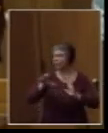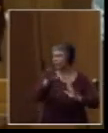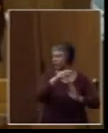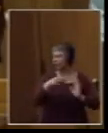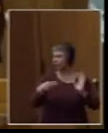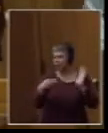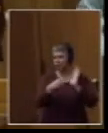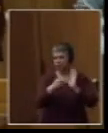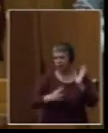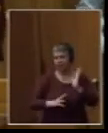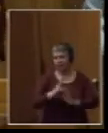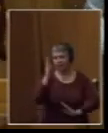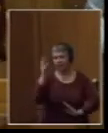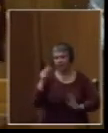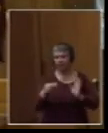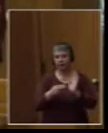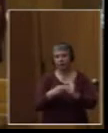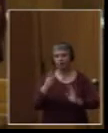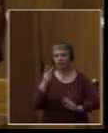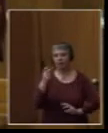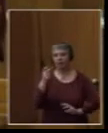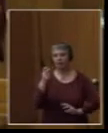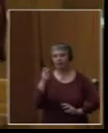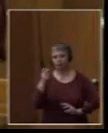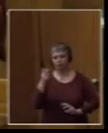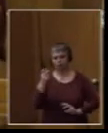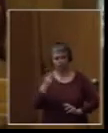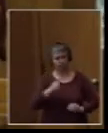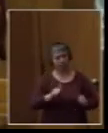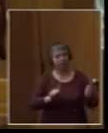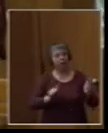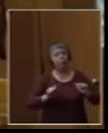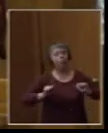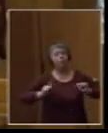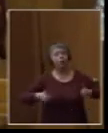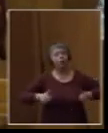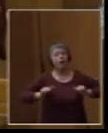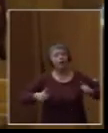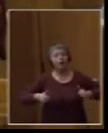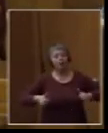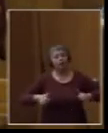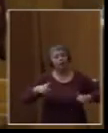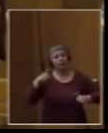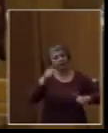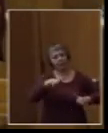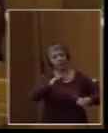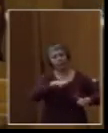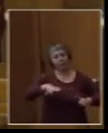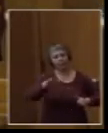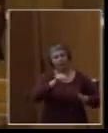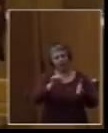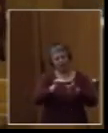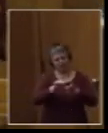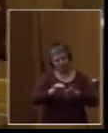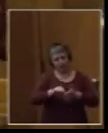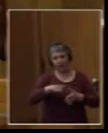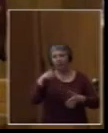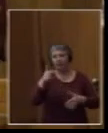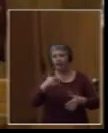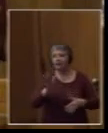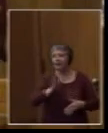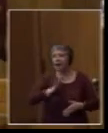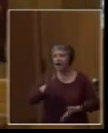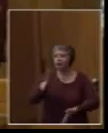2014-2020. Στις άμεσες προτεραιότητες της Περιφέρειας Αττικής εντάσσονται η προσβασιμότητα των πολιτών με αναπηρία